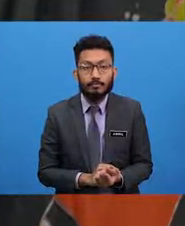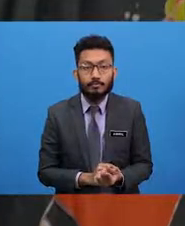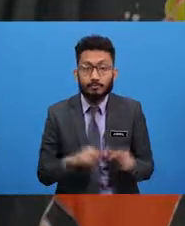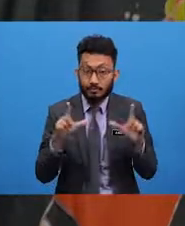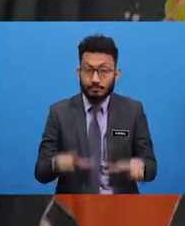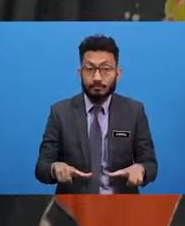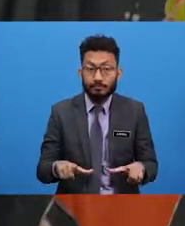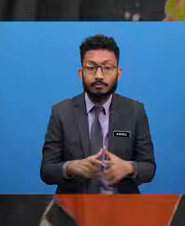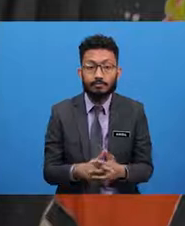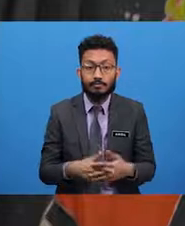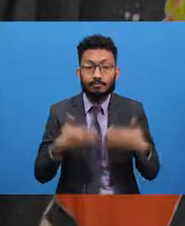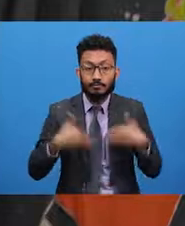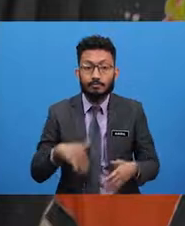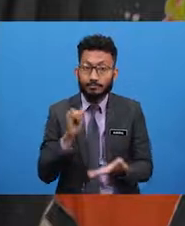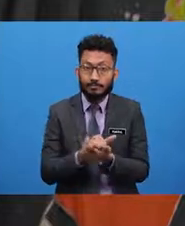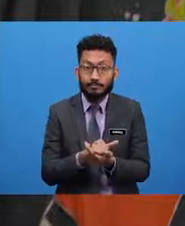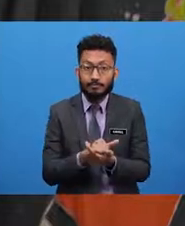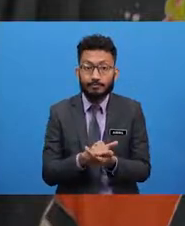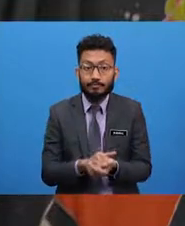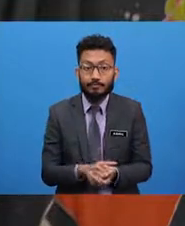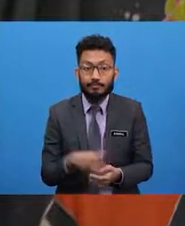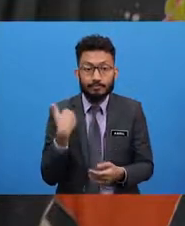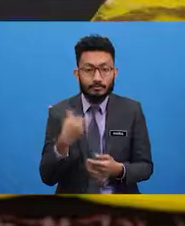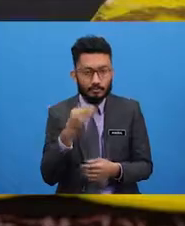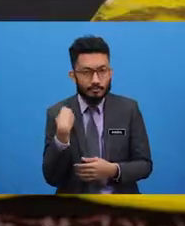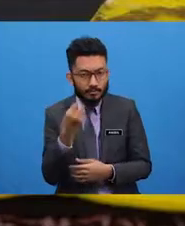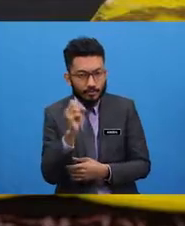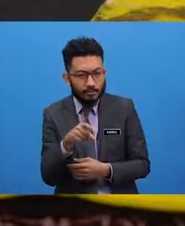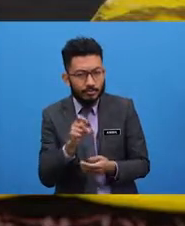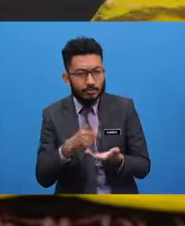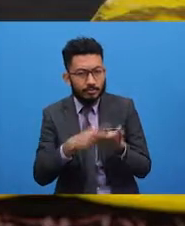Baiklah, adakah murid-murid nampak apa yang cikgu pegang ini?